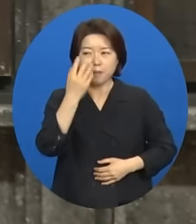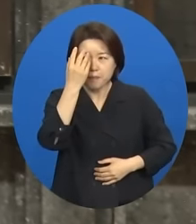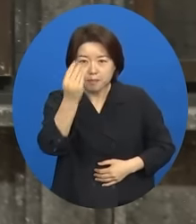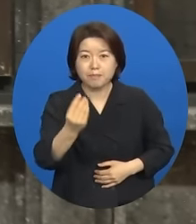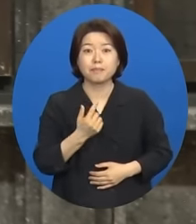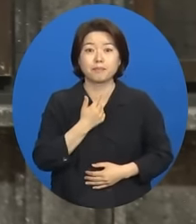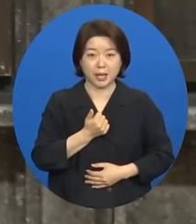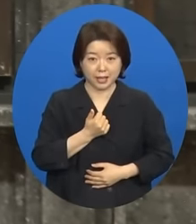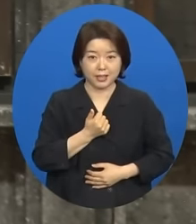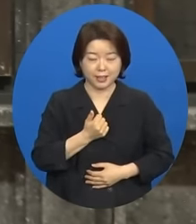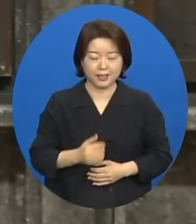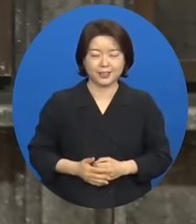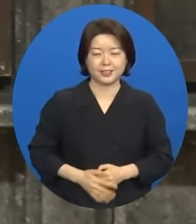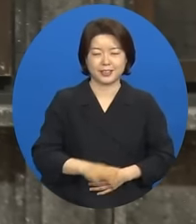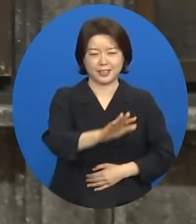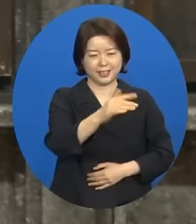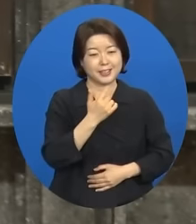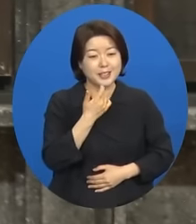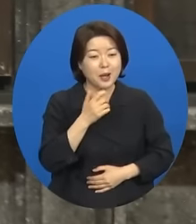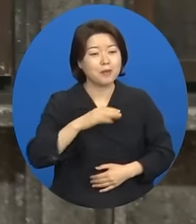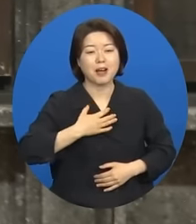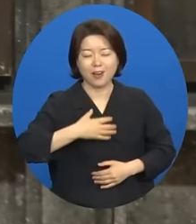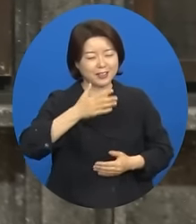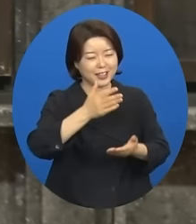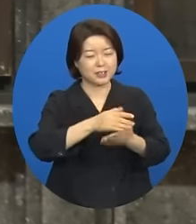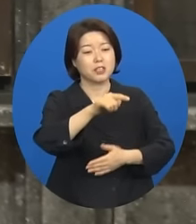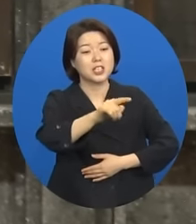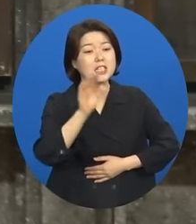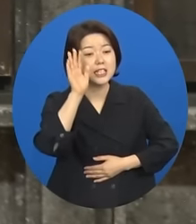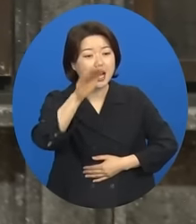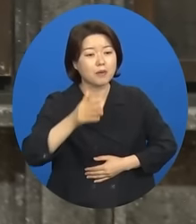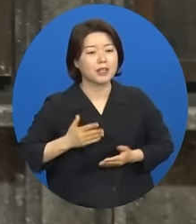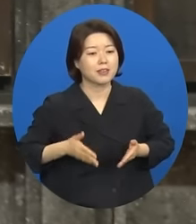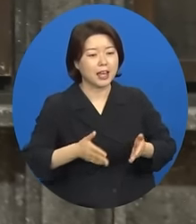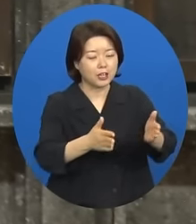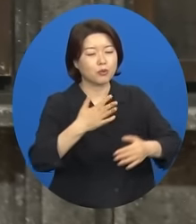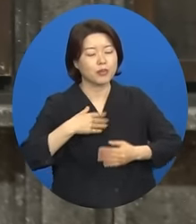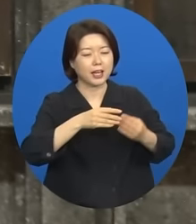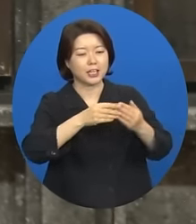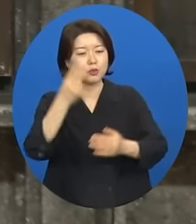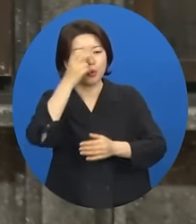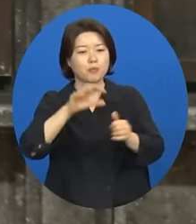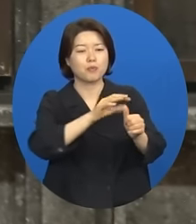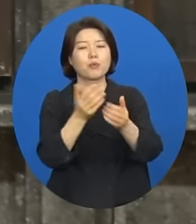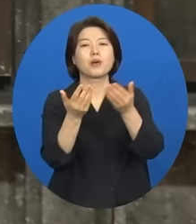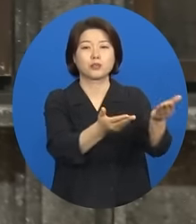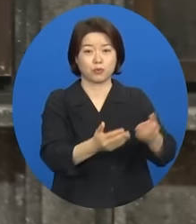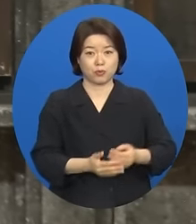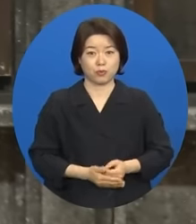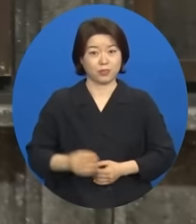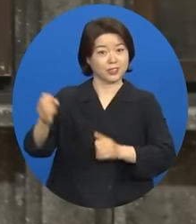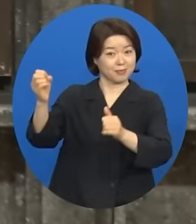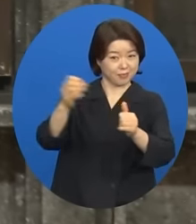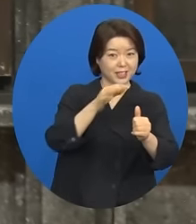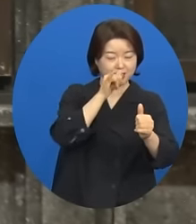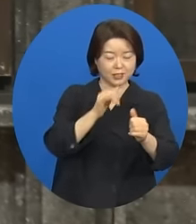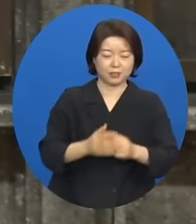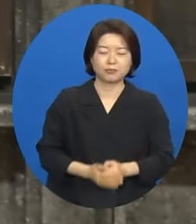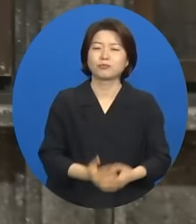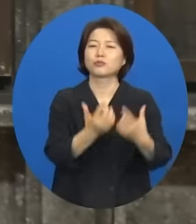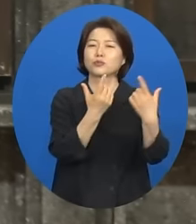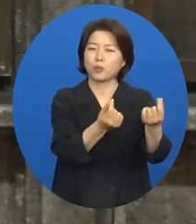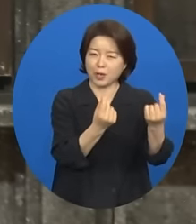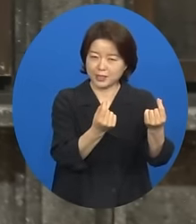것이죠. 야곱아, 걱정하지 말아라. 너희 앞길을 내가 인도하고 보호할 거야. 그런데 마찬가지로 이제 밧다나람에서